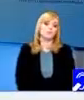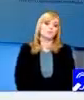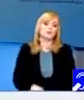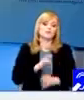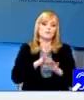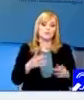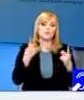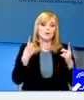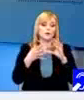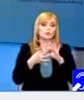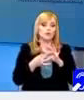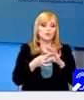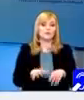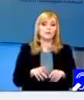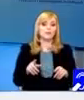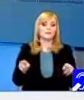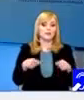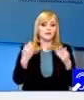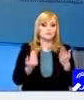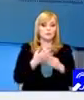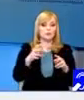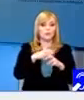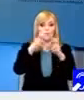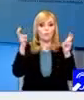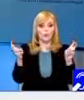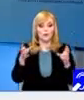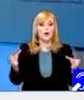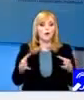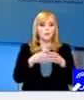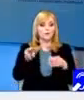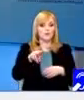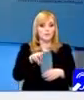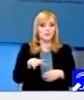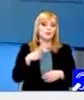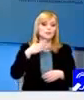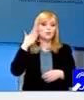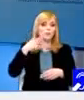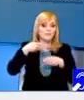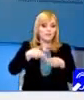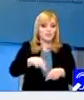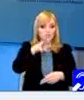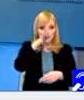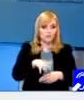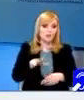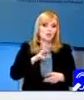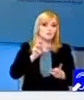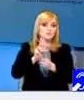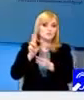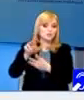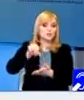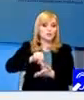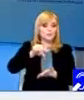Centenarul Marii Uniri creează noi poduri spirituale peste Prut. O delegație a Partidului Național Liberal din România a venit la Chișinău pentru întrevederi